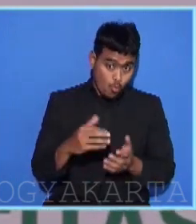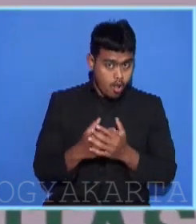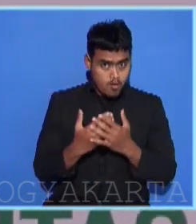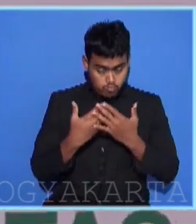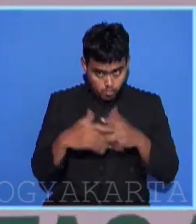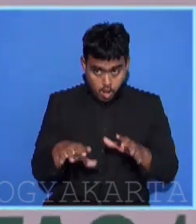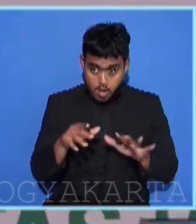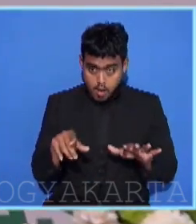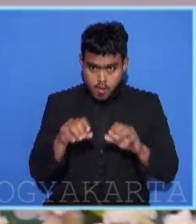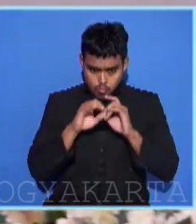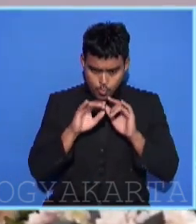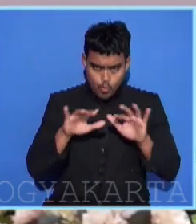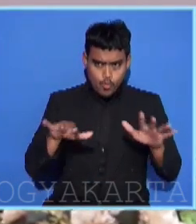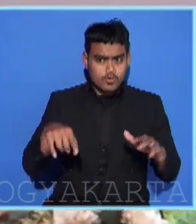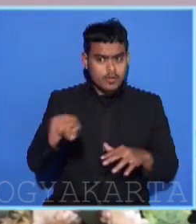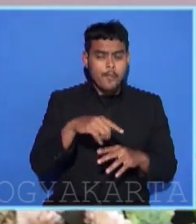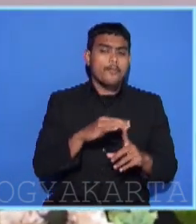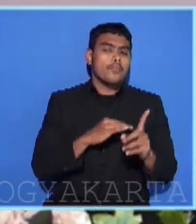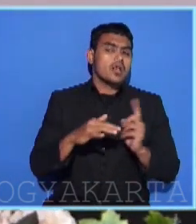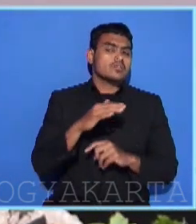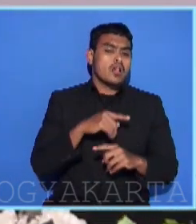harus segera dirilis ke publik.